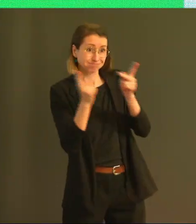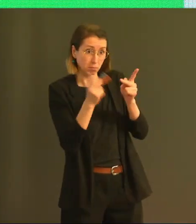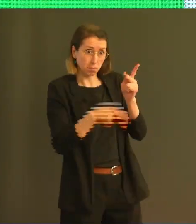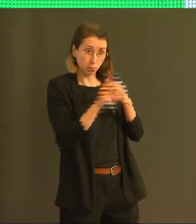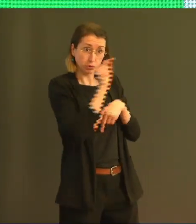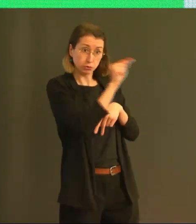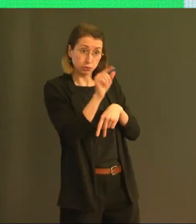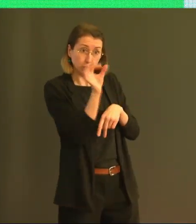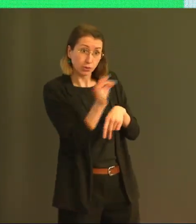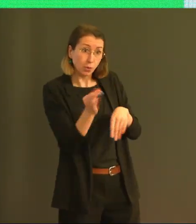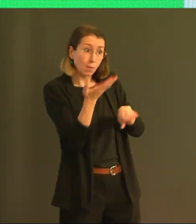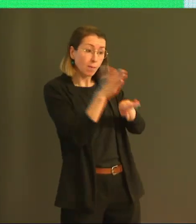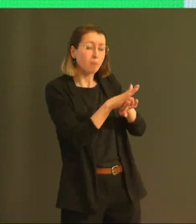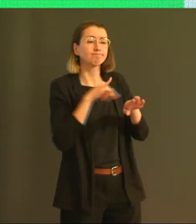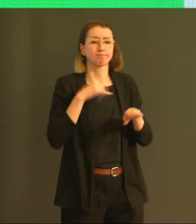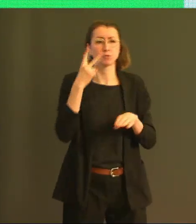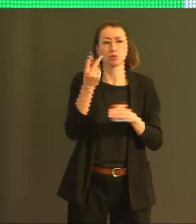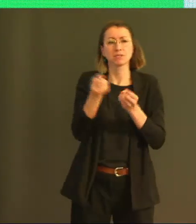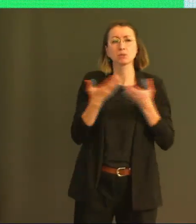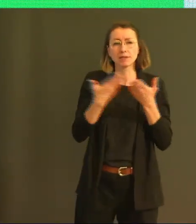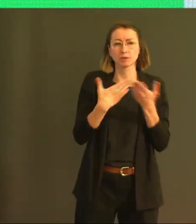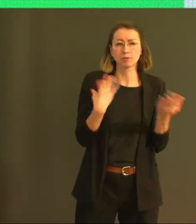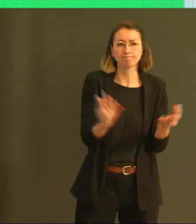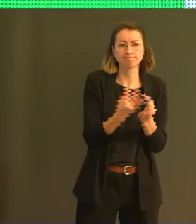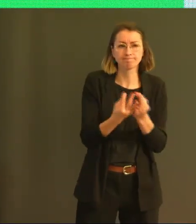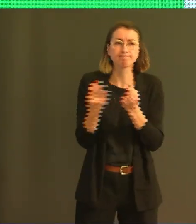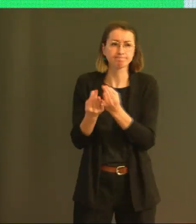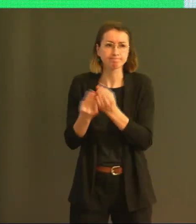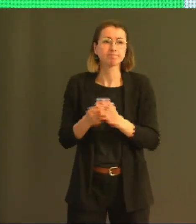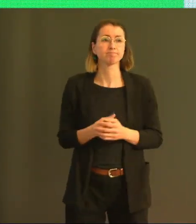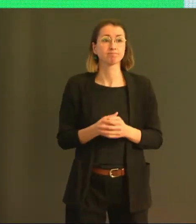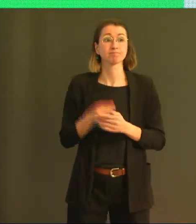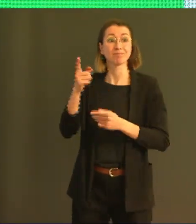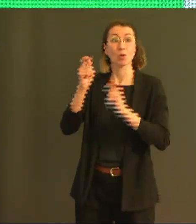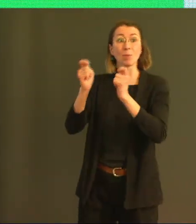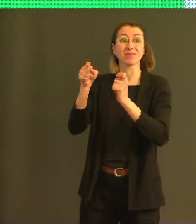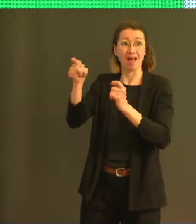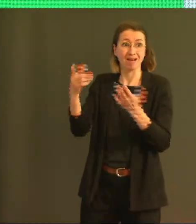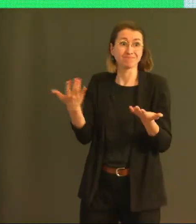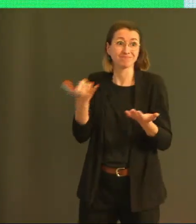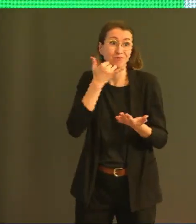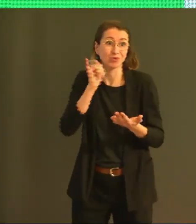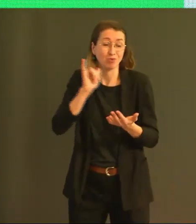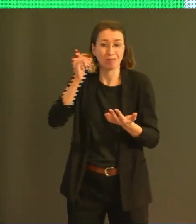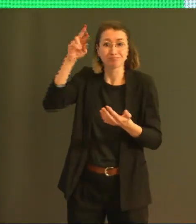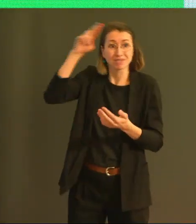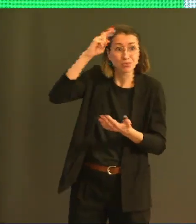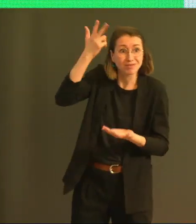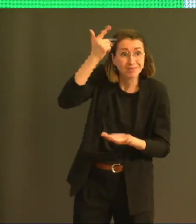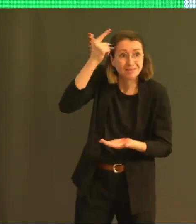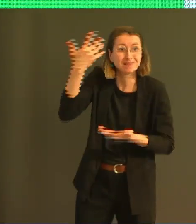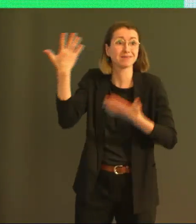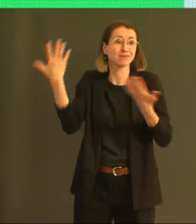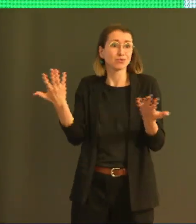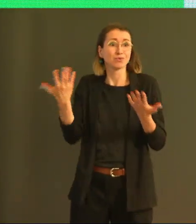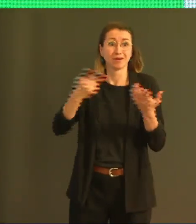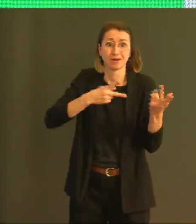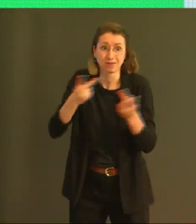transferts effectués au des raisons techniques l'hôpital où le patient est arrivé n'est pas capable soigner de manière la plus adéquate